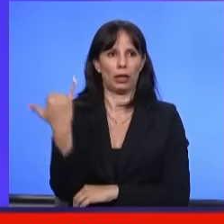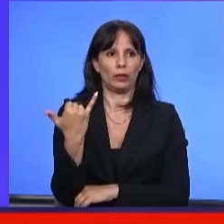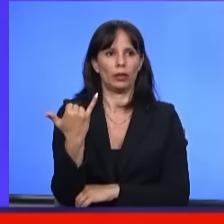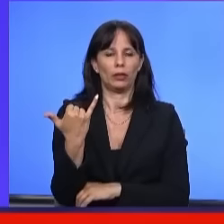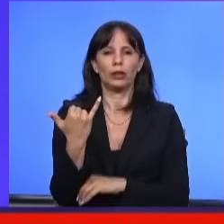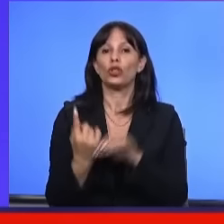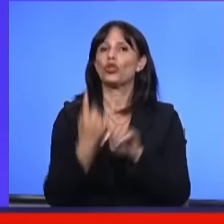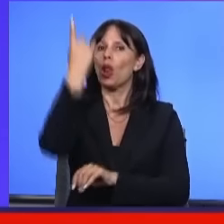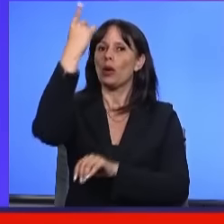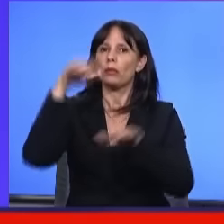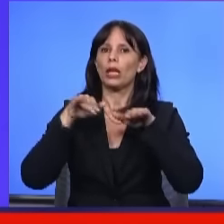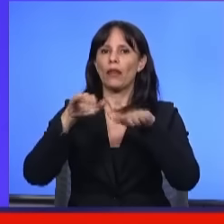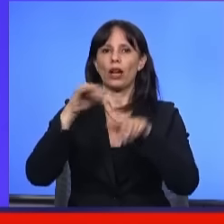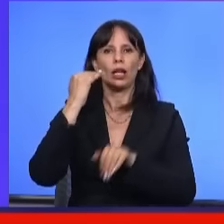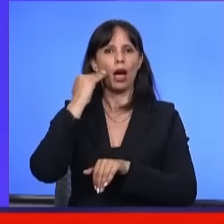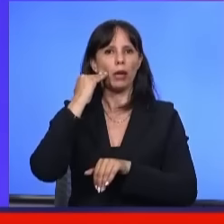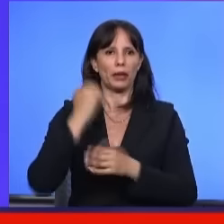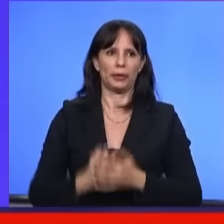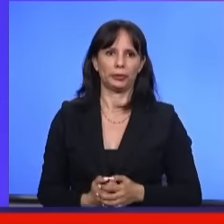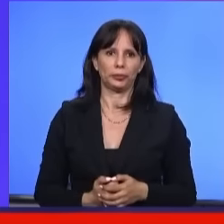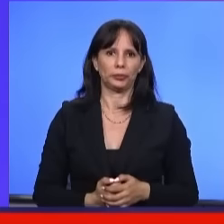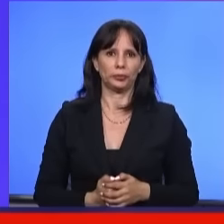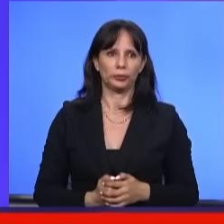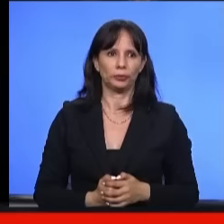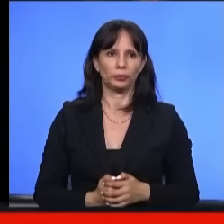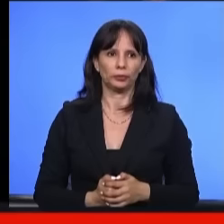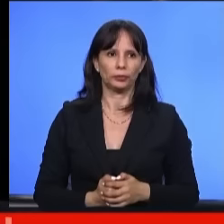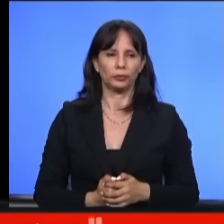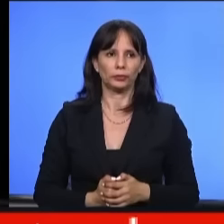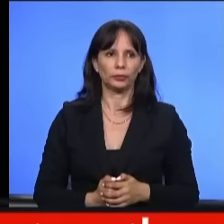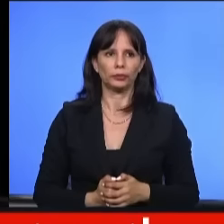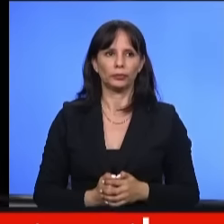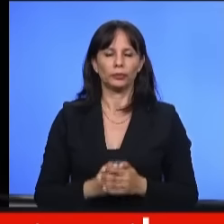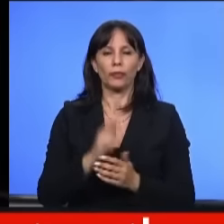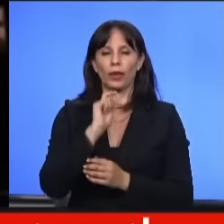God bless America. נתן גוטמן, וושינגטון.